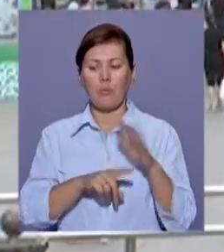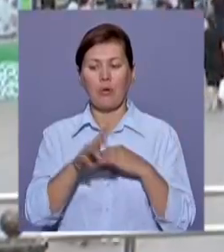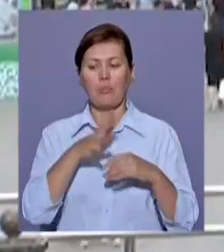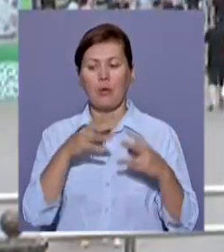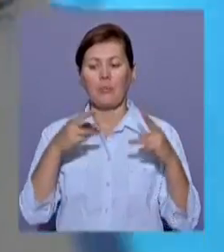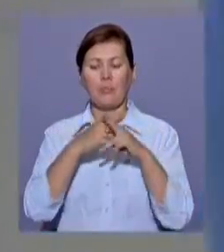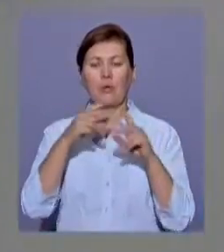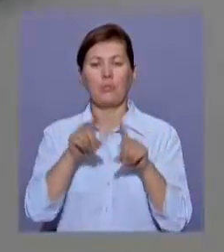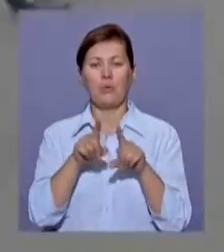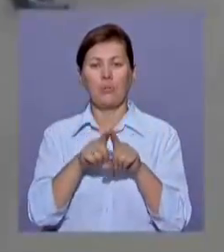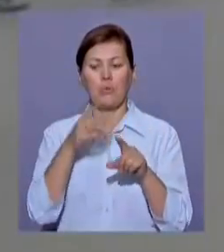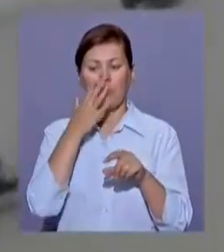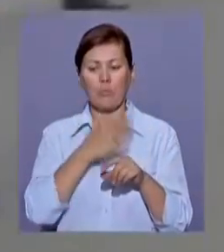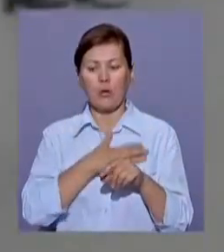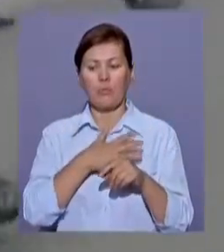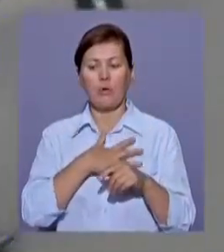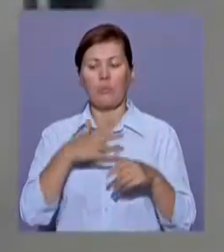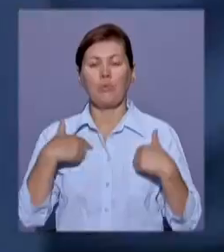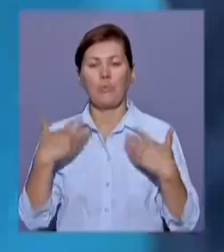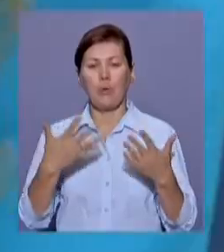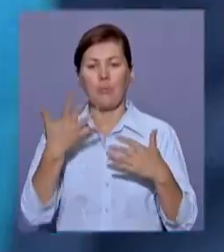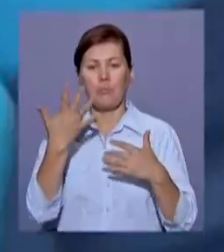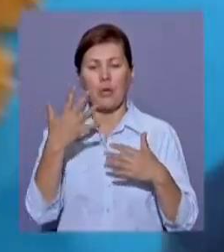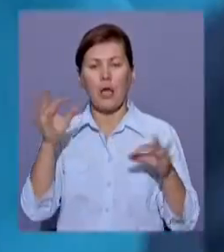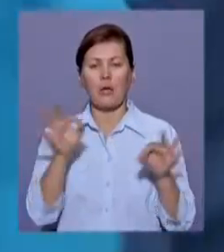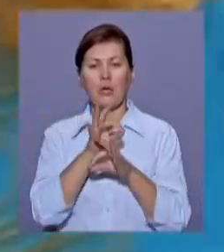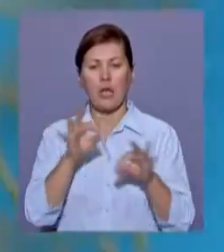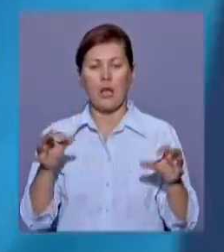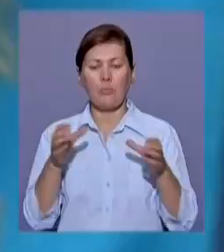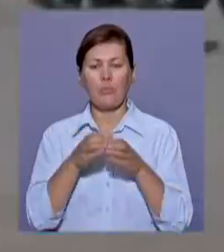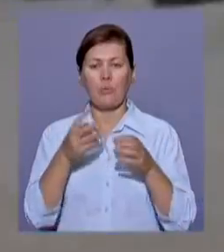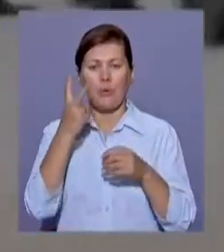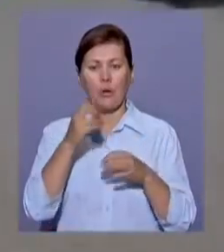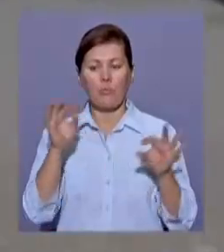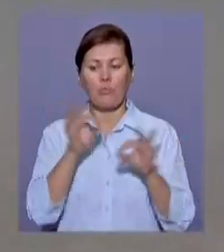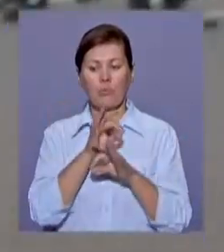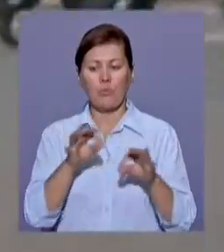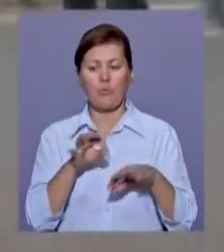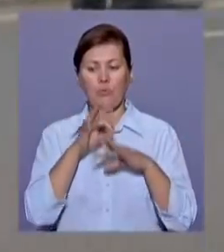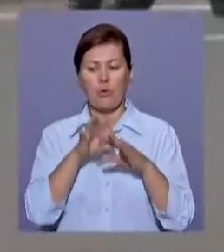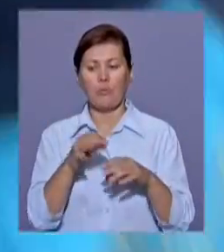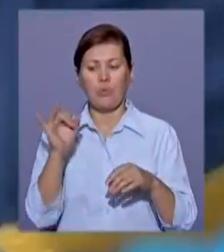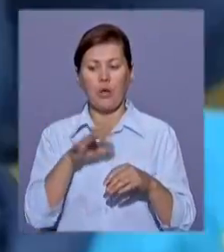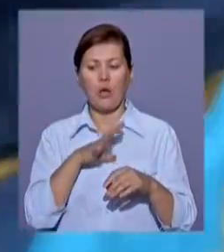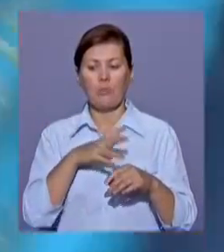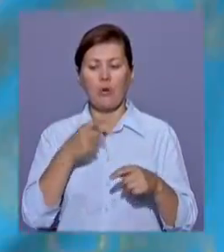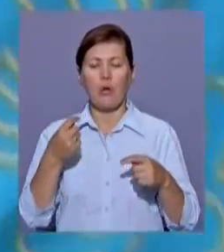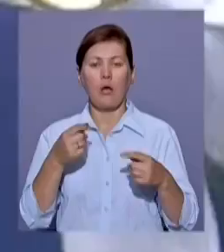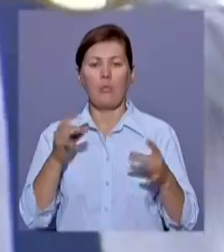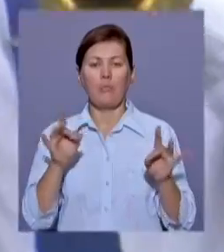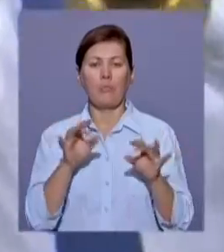Астанаға деген махаббатымен құттықтауын 5 оркестр құрамындағы 200 музыкант жеткізді. Олар үрмелі